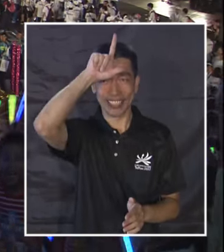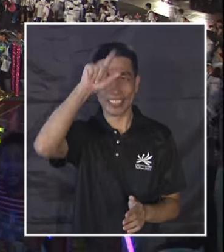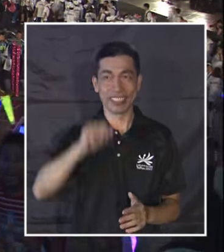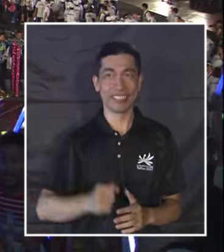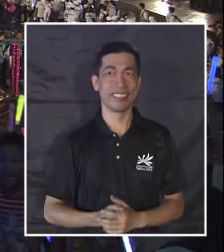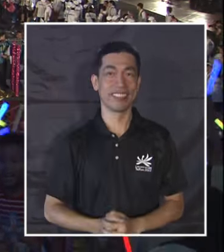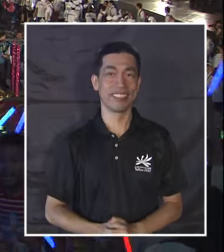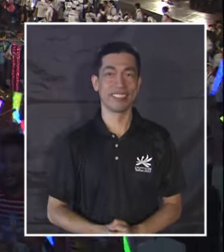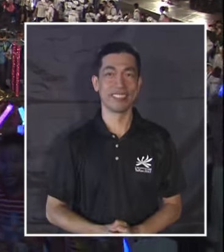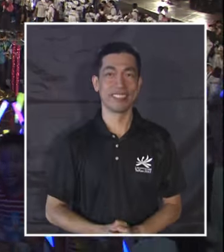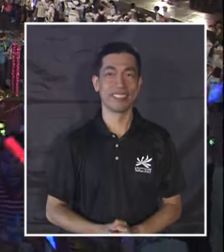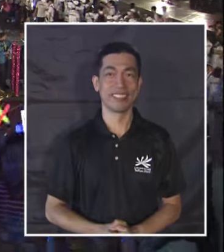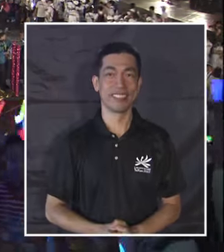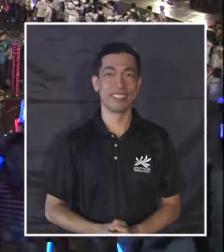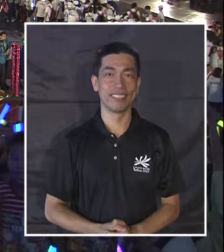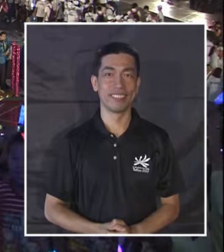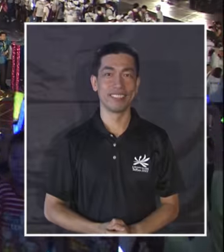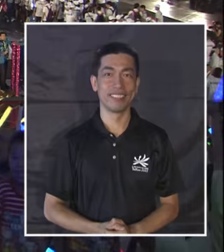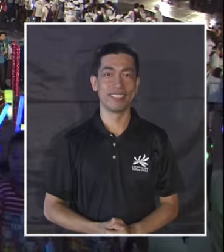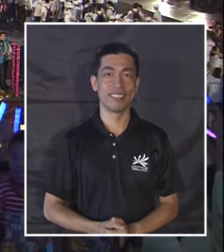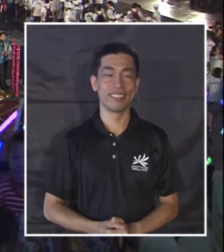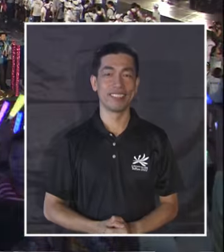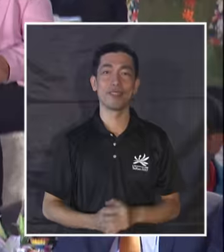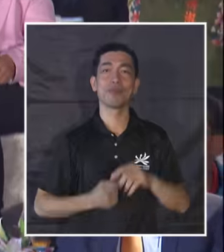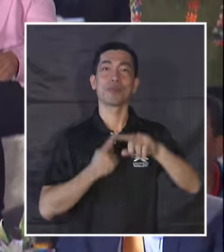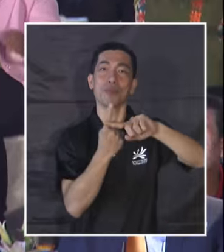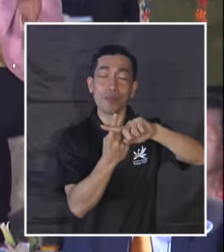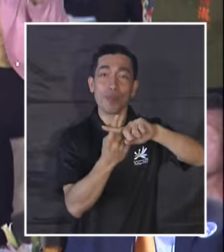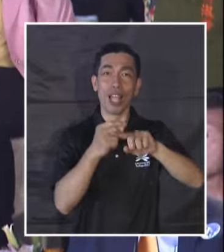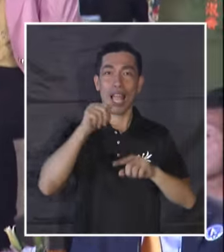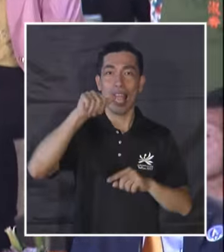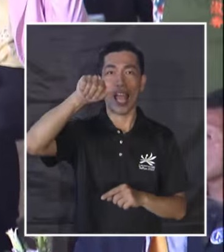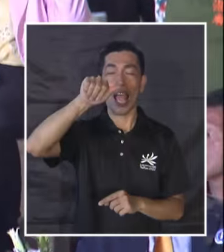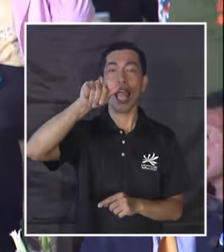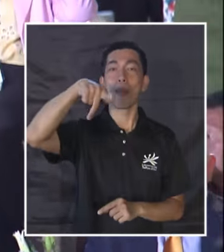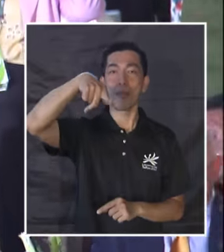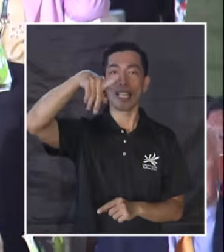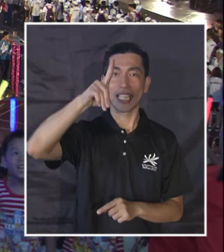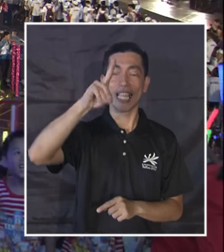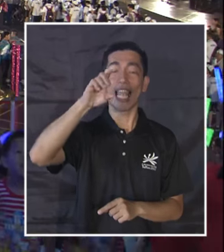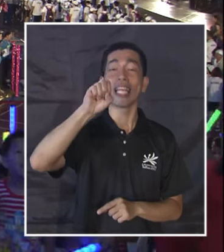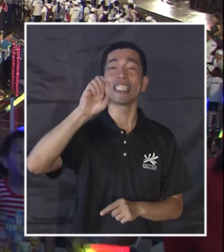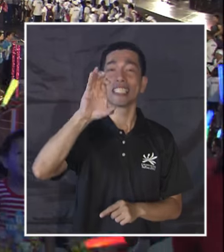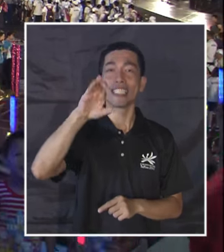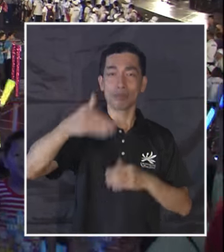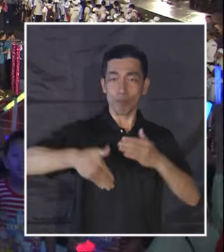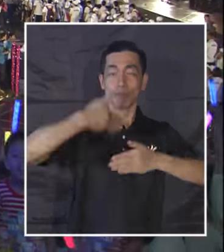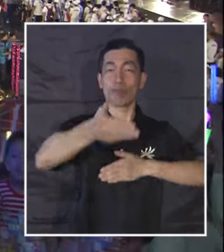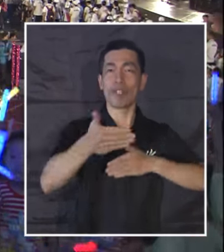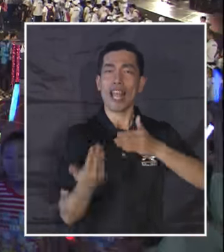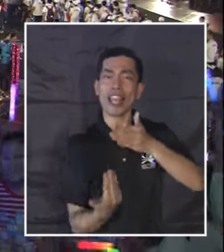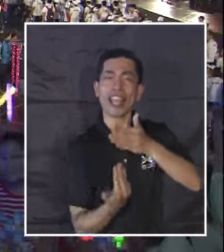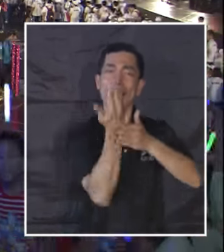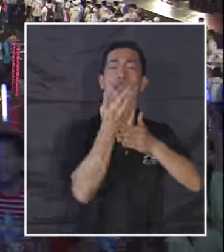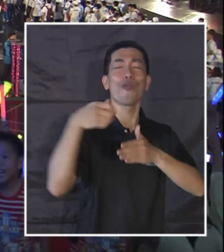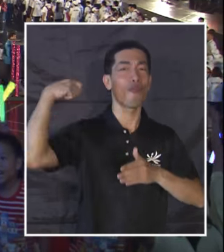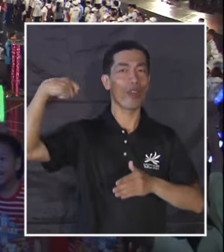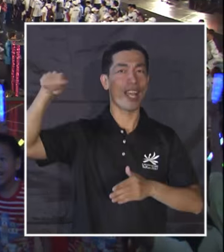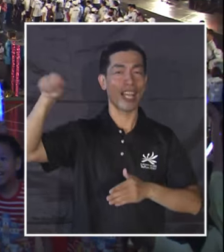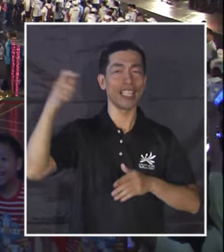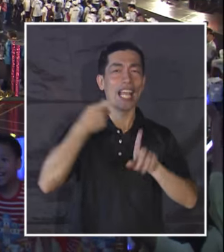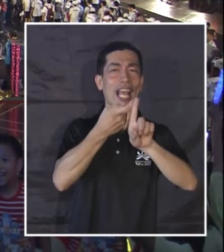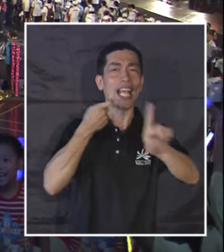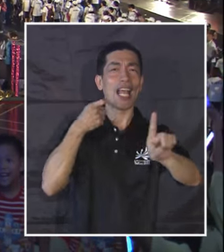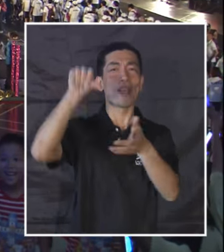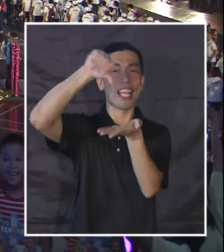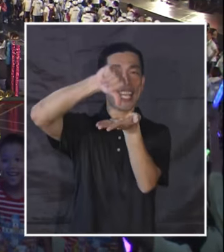另外要跟大家隆重介绍的就是APDSC 的新任主席，来自伊朗的主席，我们欢